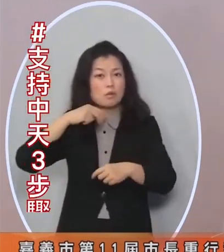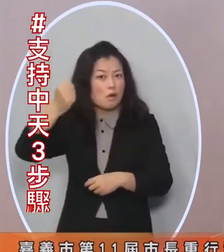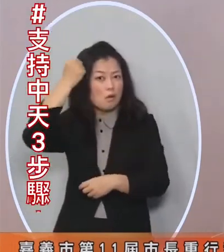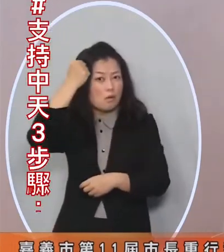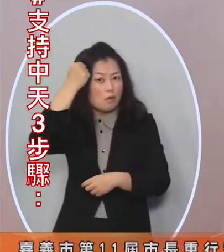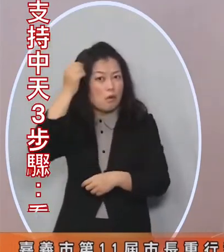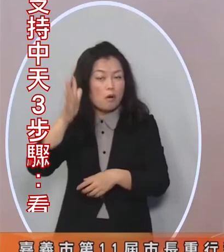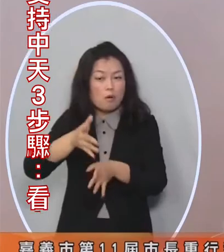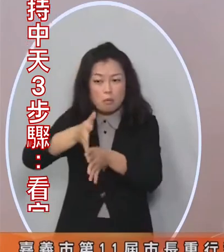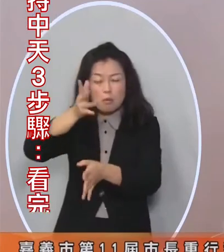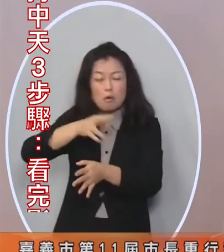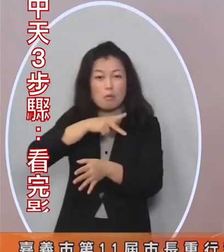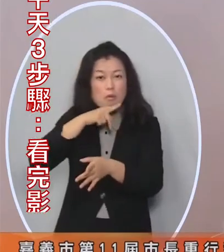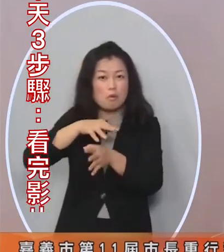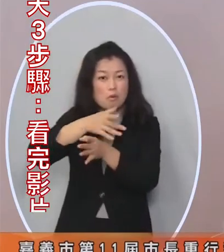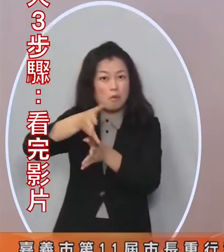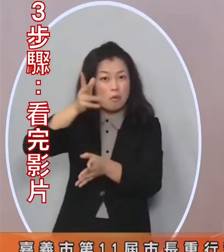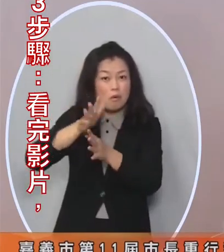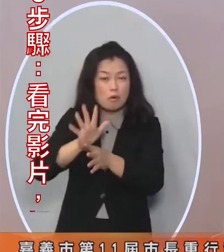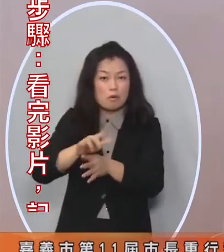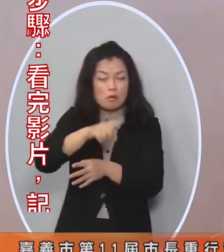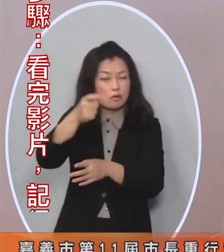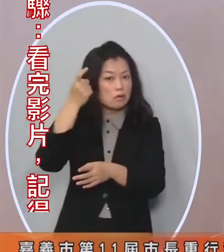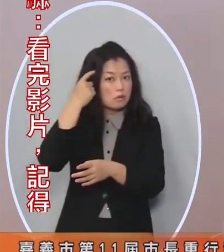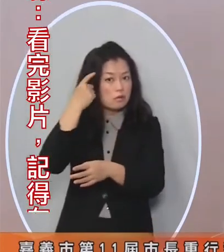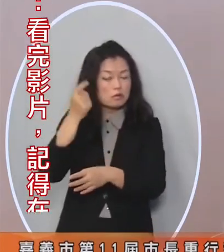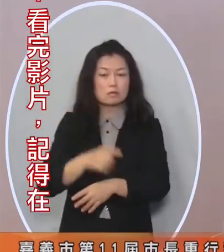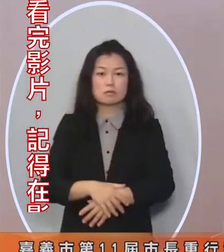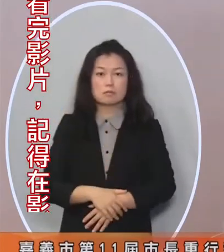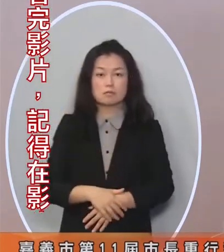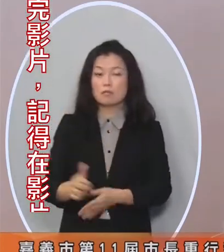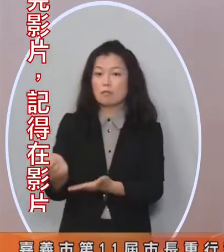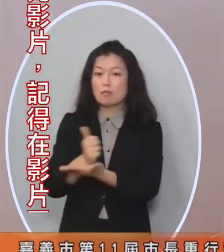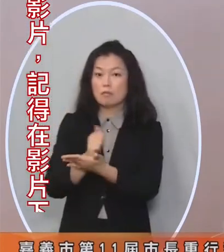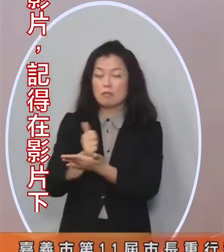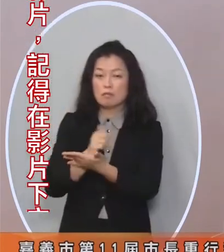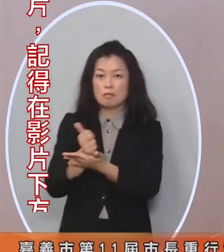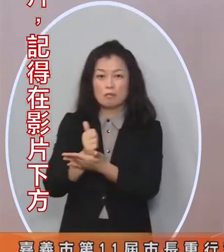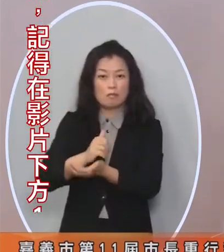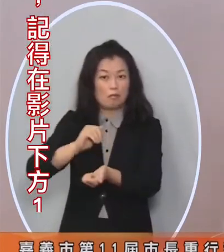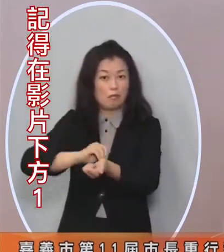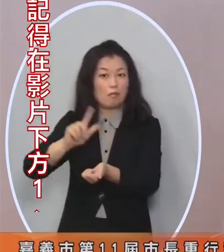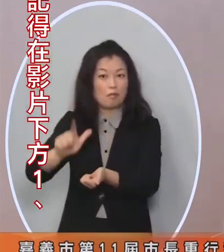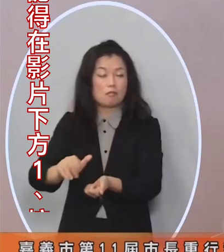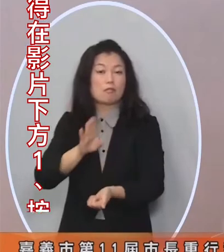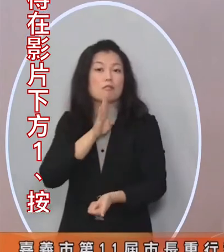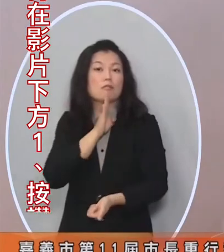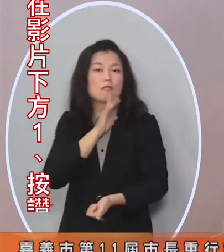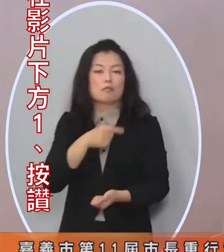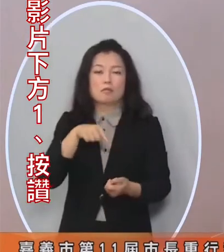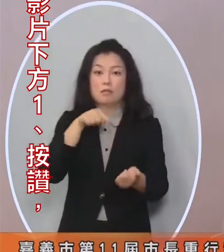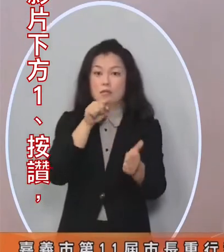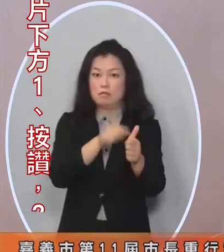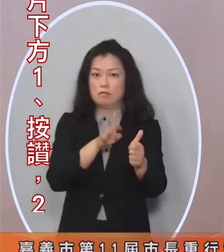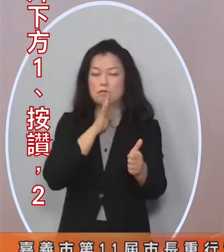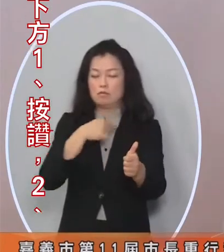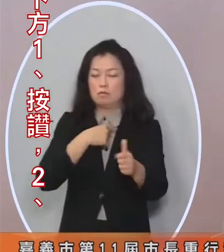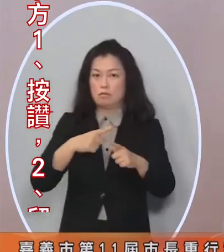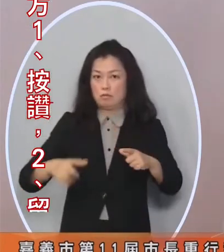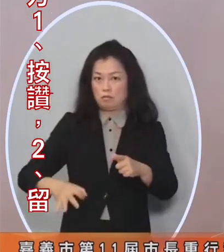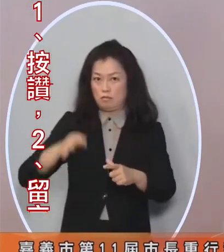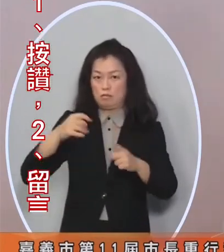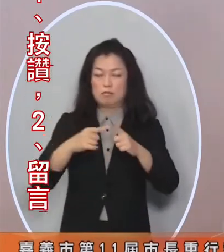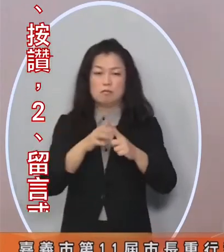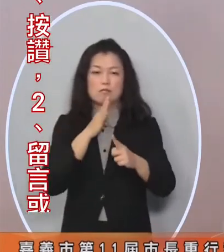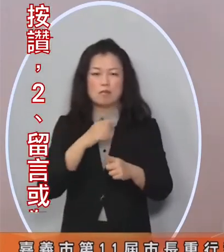retreat。各位，我们去思考这个问题哦。翁硕良，医者父母心，是我的大贵人哦。我不方便多